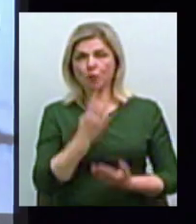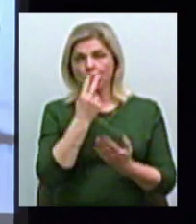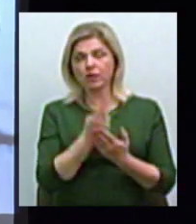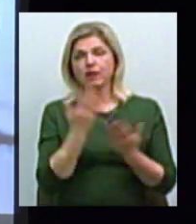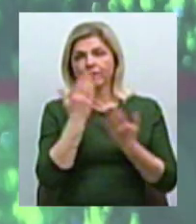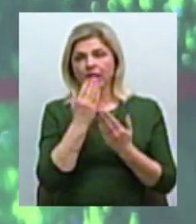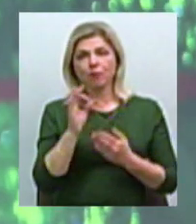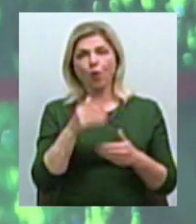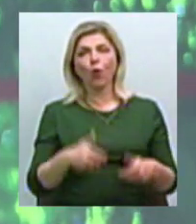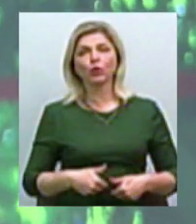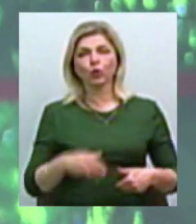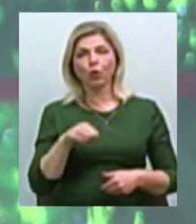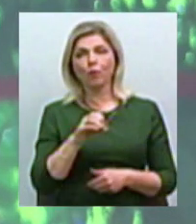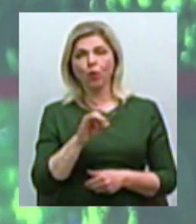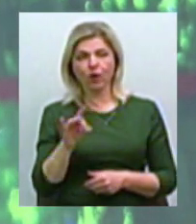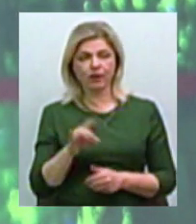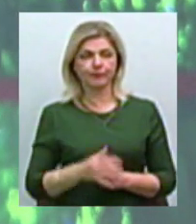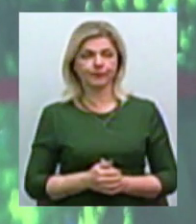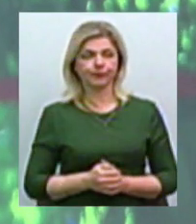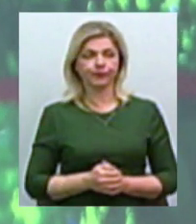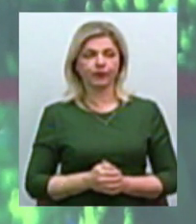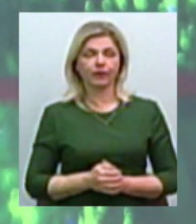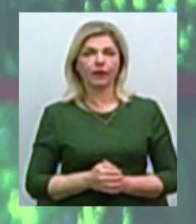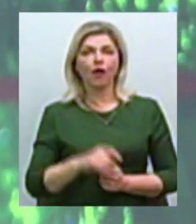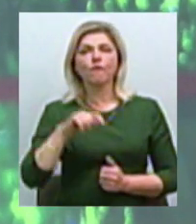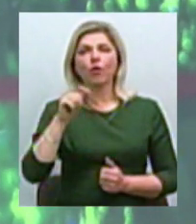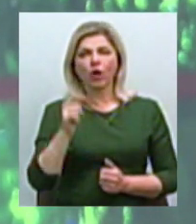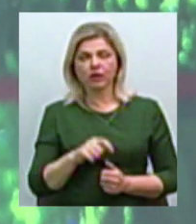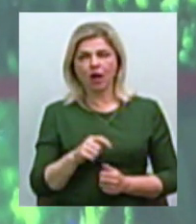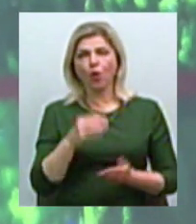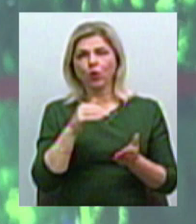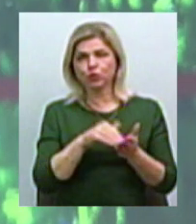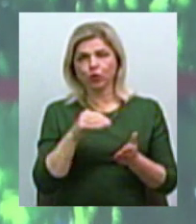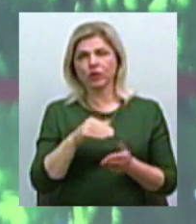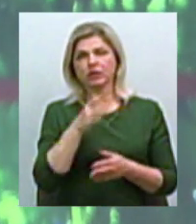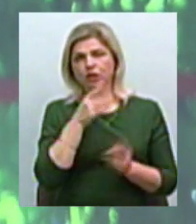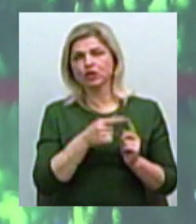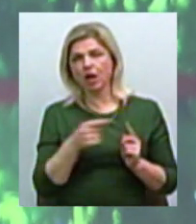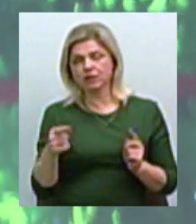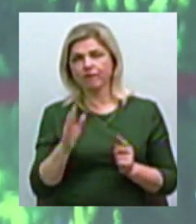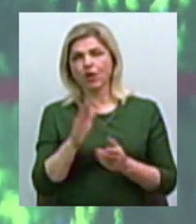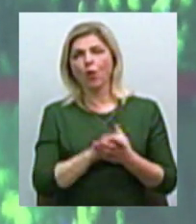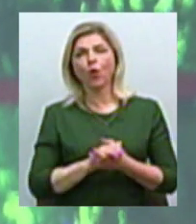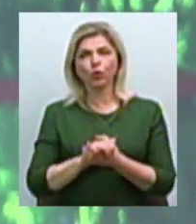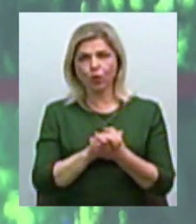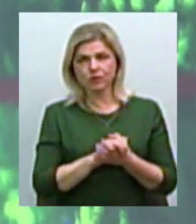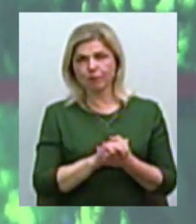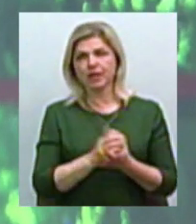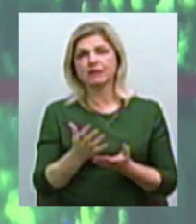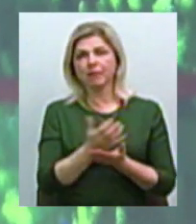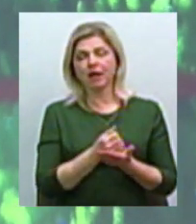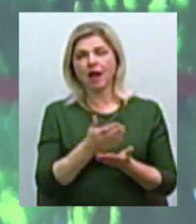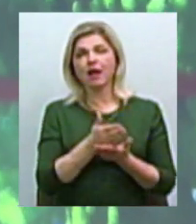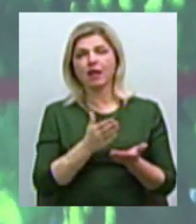жителів громади. Війна дорослими не торбила нас до часу. Колгоспи працювали з малих літ. Один